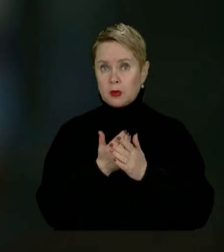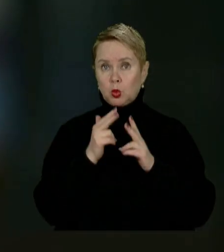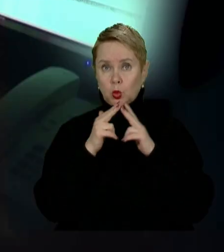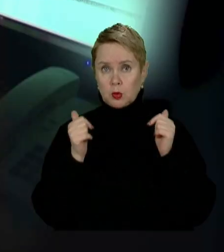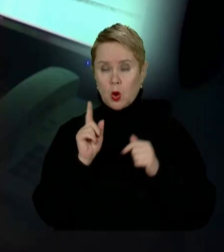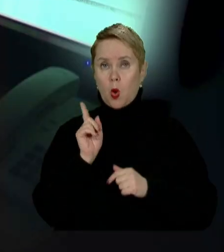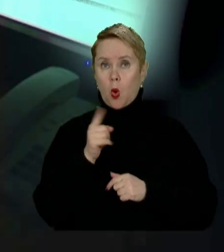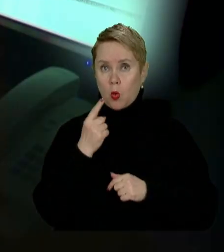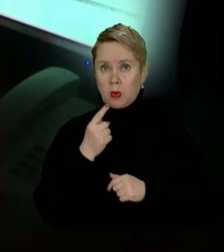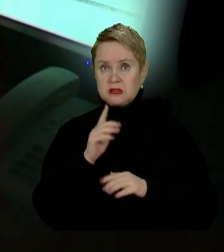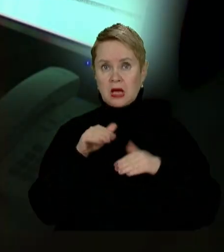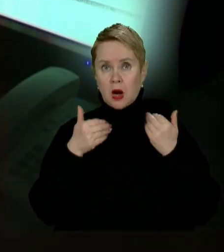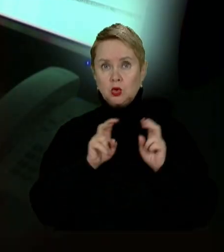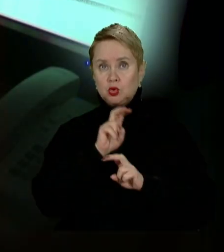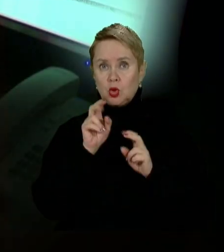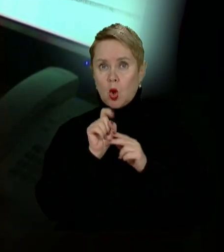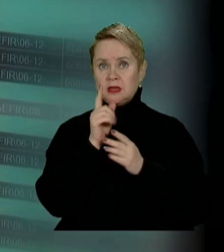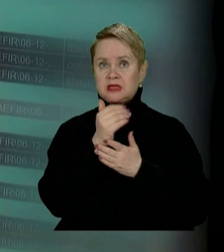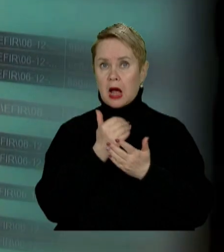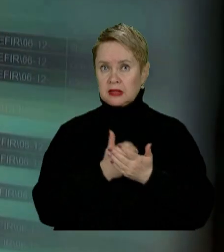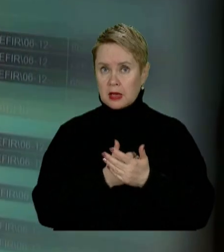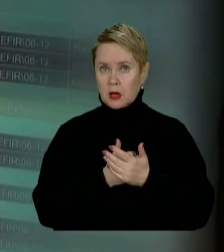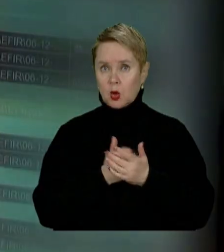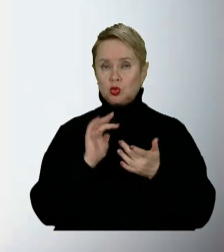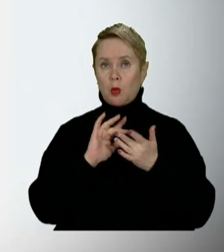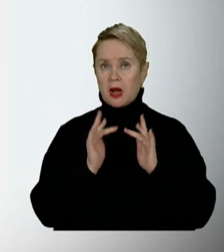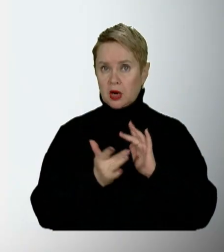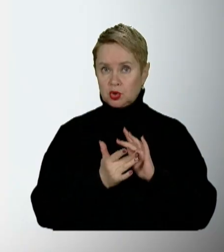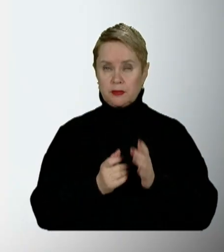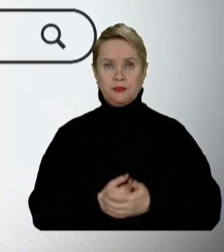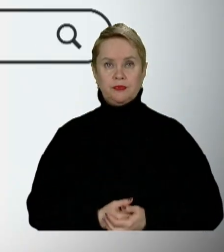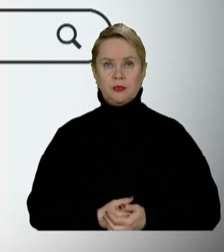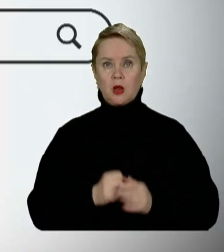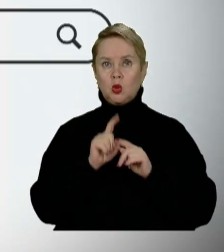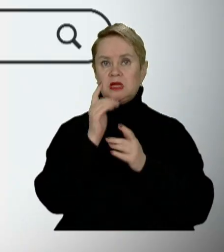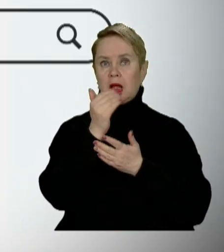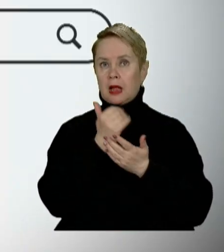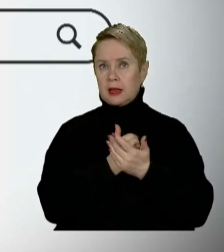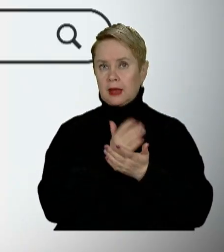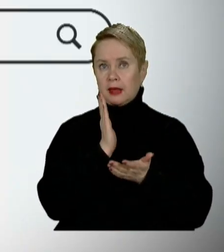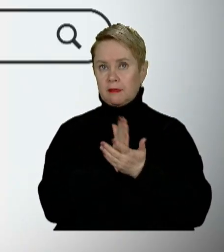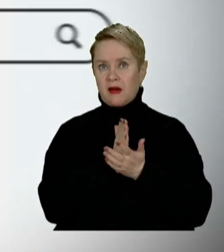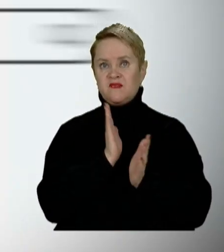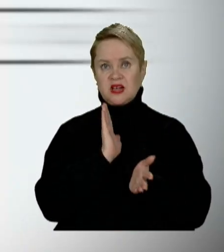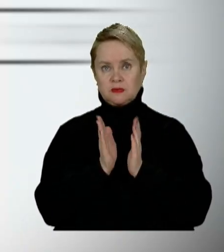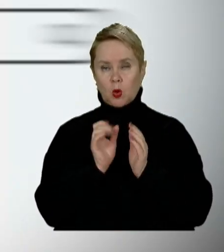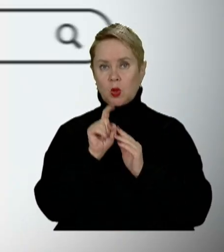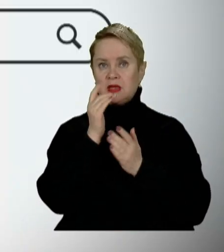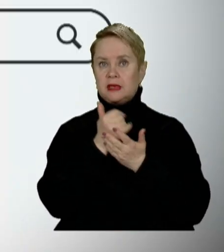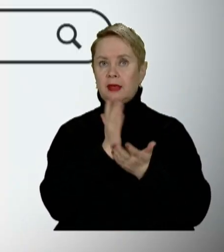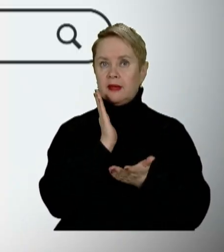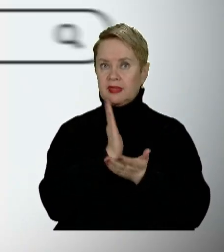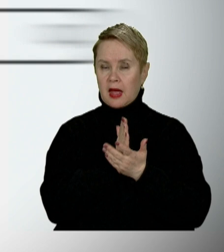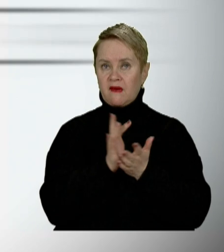у Дніпрі та області, радимо шукати 11 канал у соцмережах. 11 канал є на Фейсбук, 11